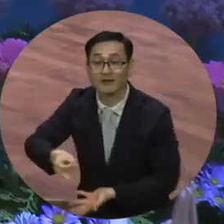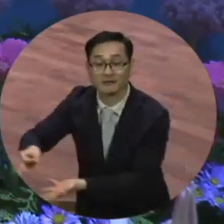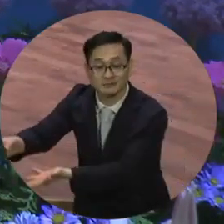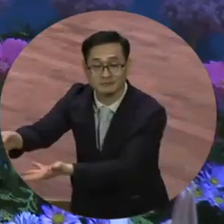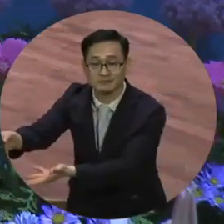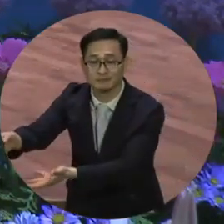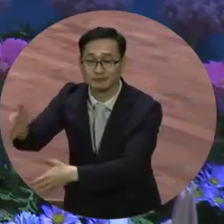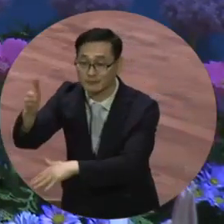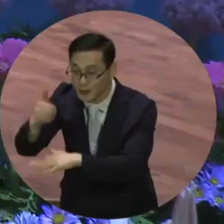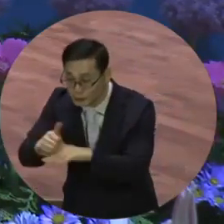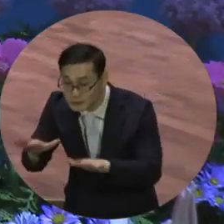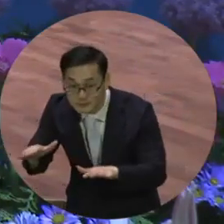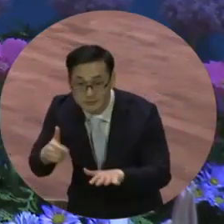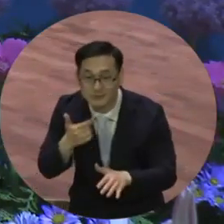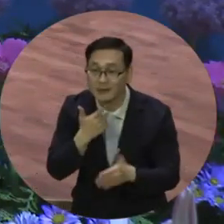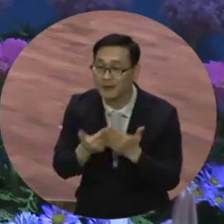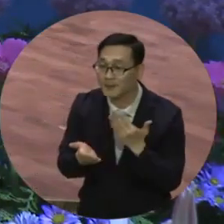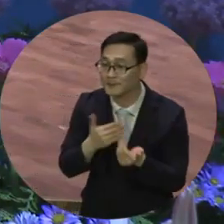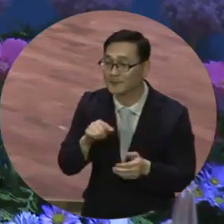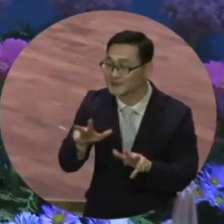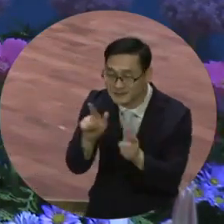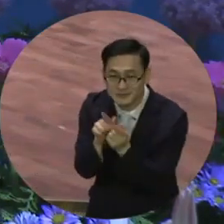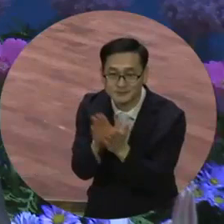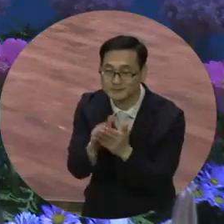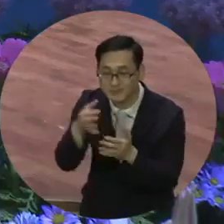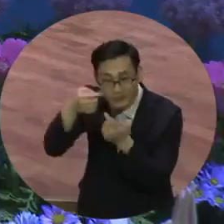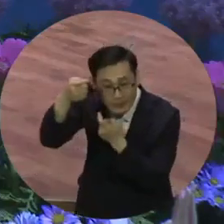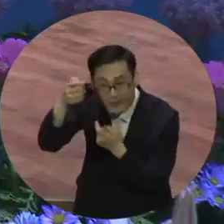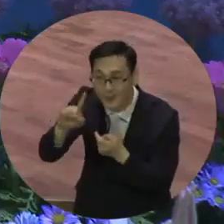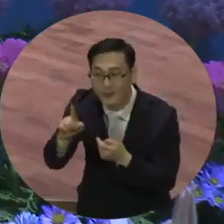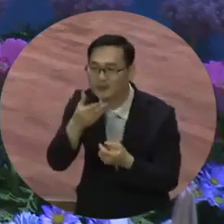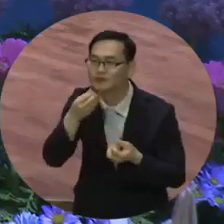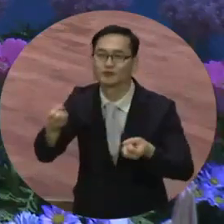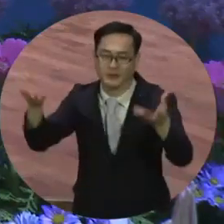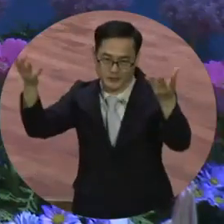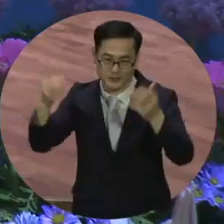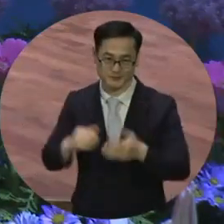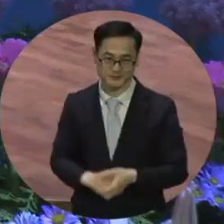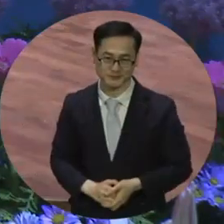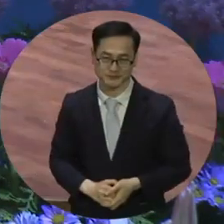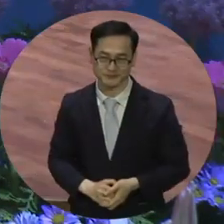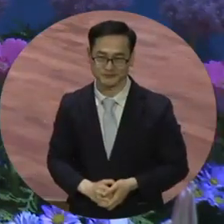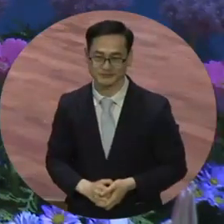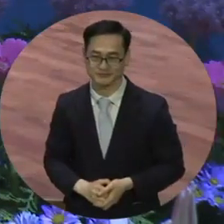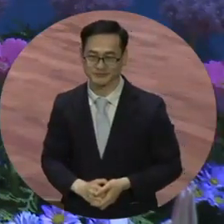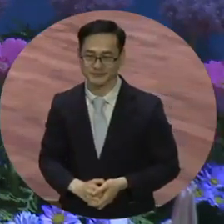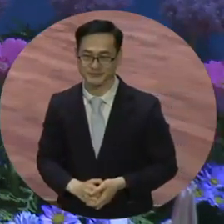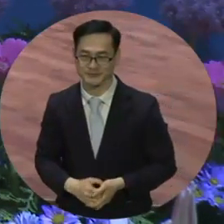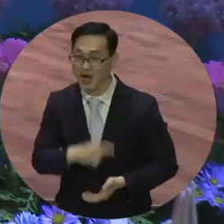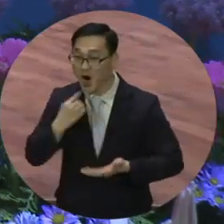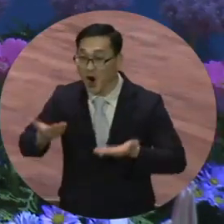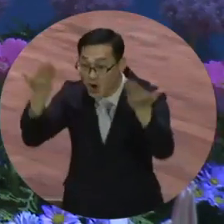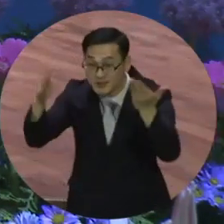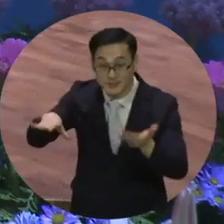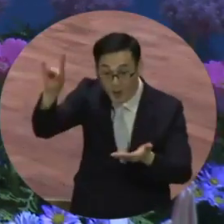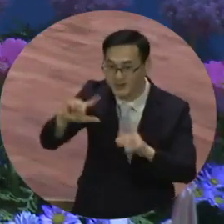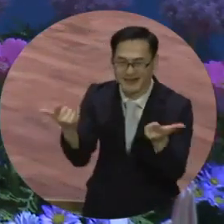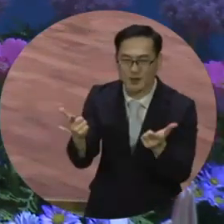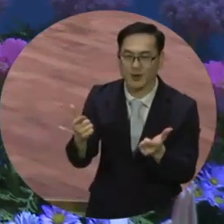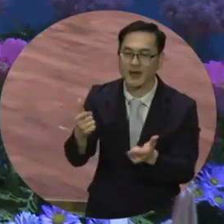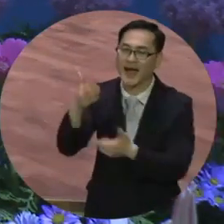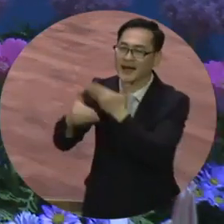헌신이 먼저가 아니에요. 하나님의 축복 선언이 먼저라는 사실이에요. 하나님이 축복을